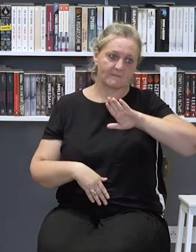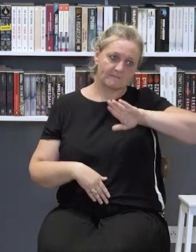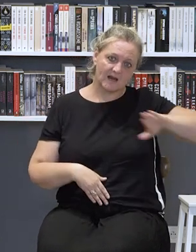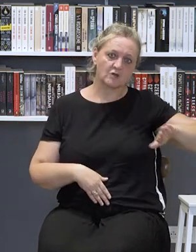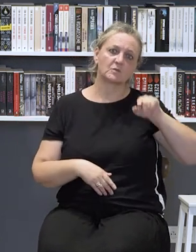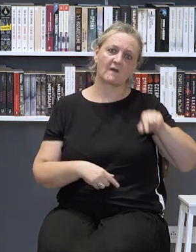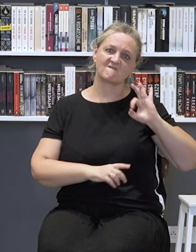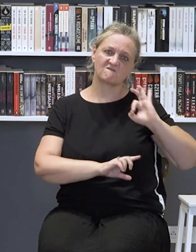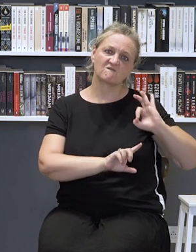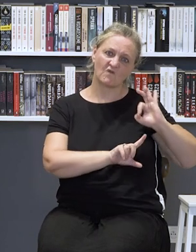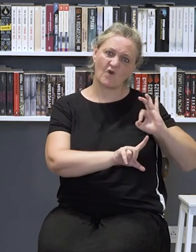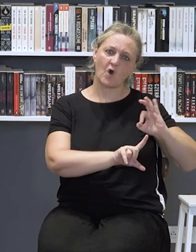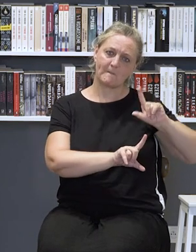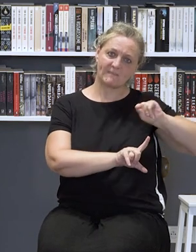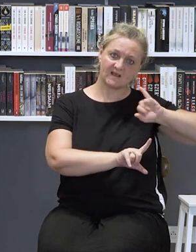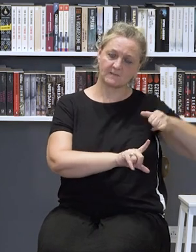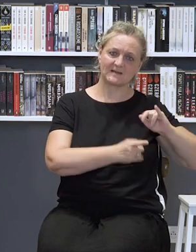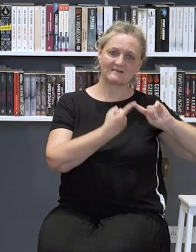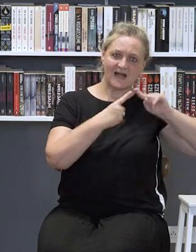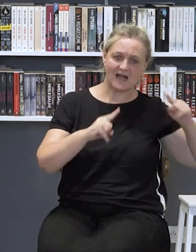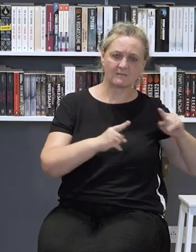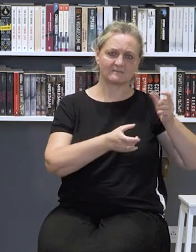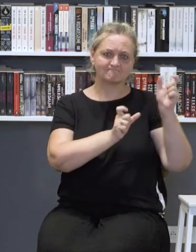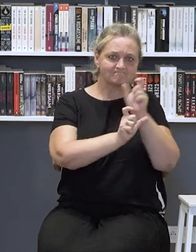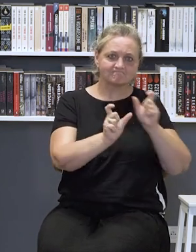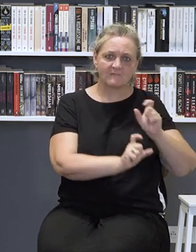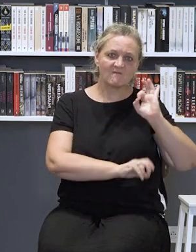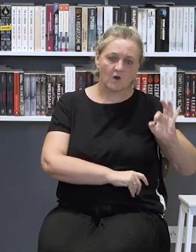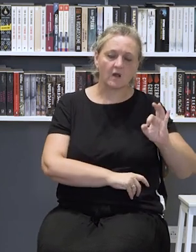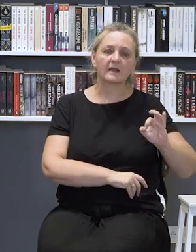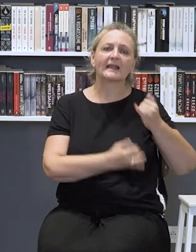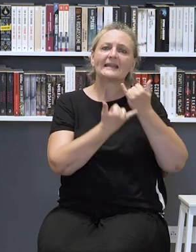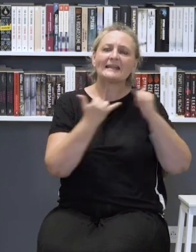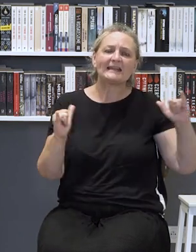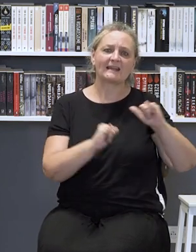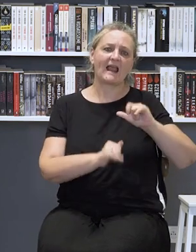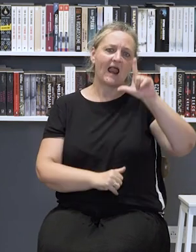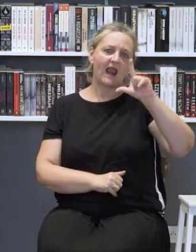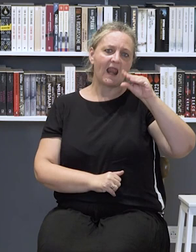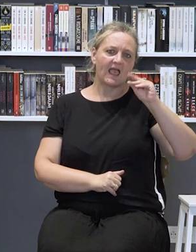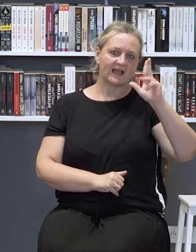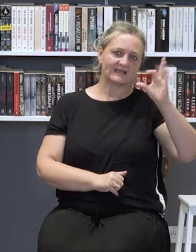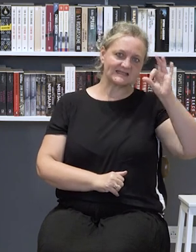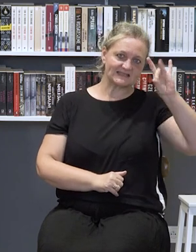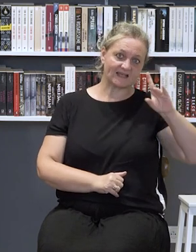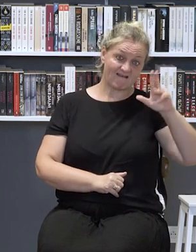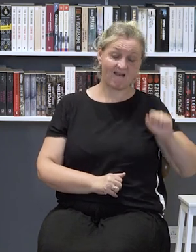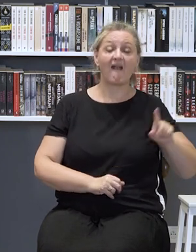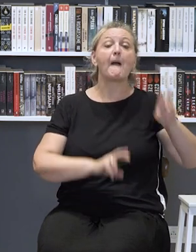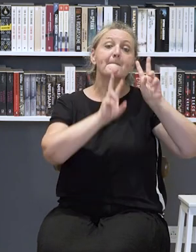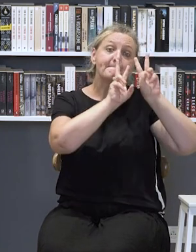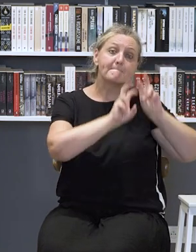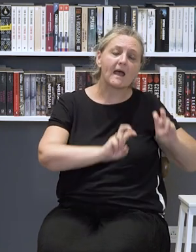osobną gramatykę, osobną składnię i zupełnie inną leksykę. Badania na temat tego,